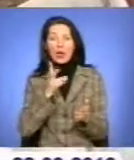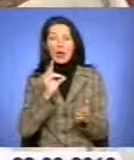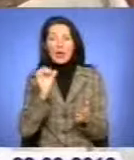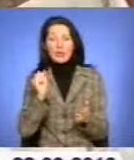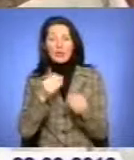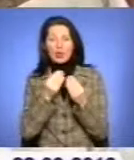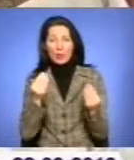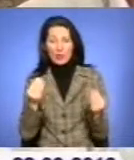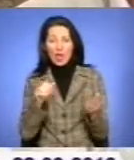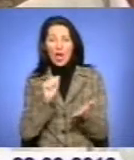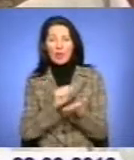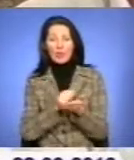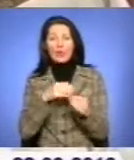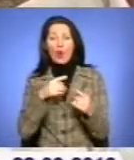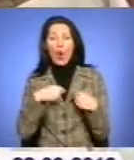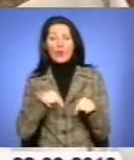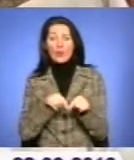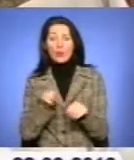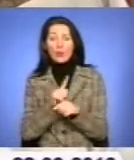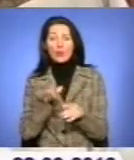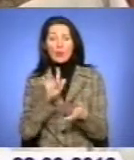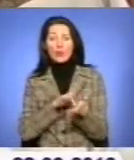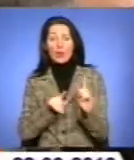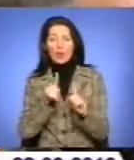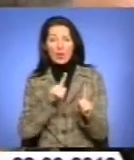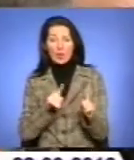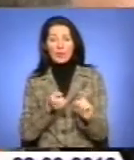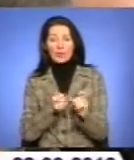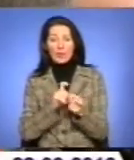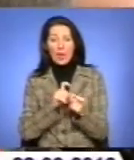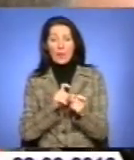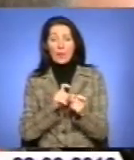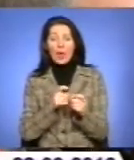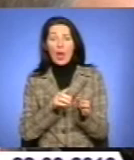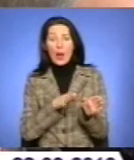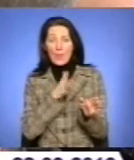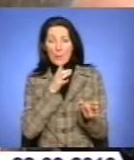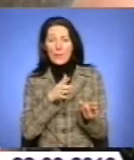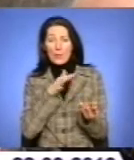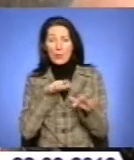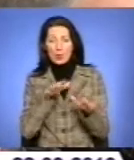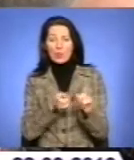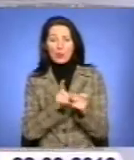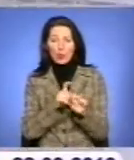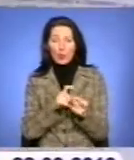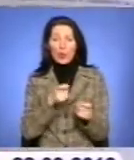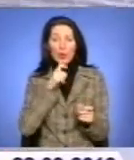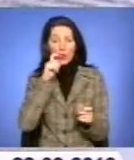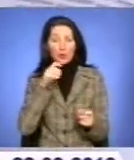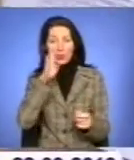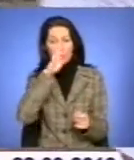ради. Плинові часу ще не все підвладне. Перебіг боротьби за українську державу у нашому краї вже історія,